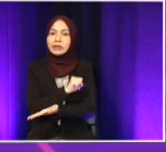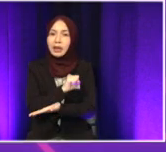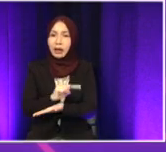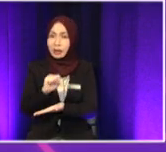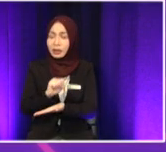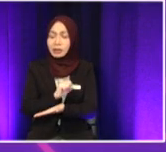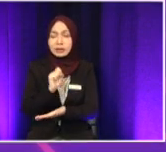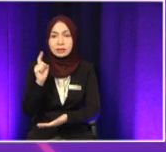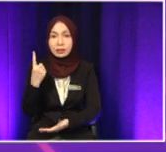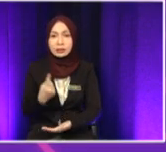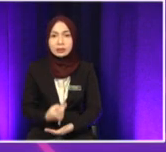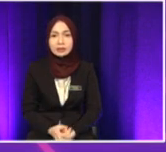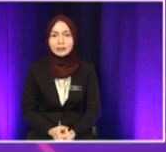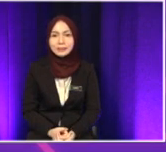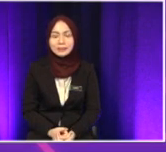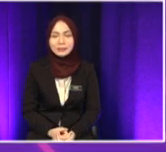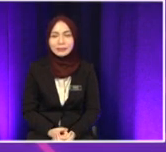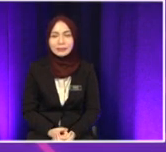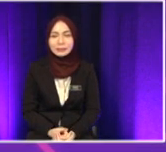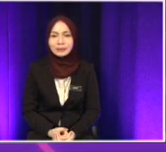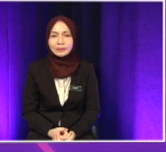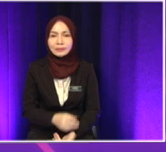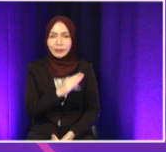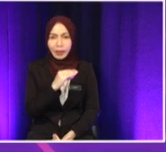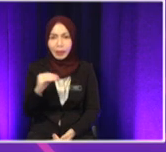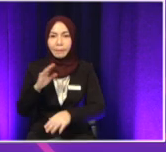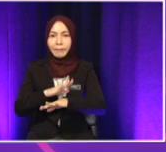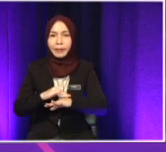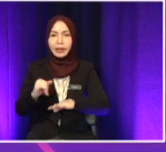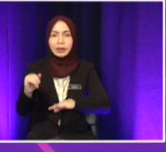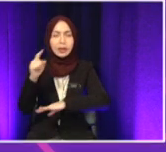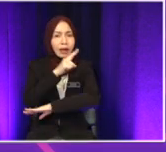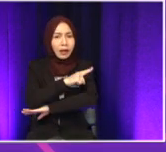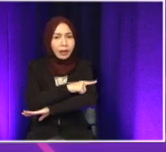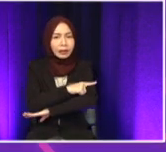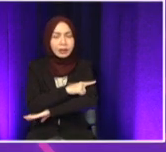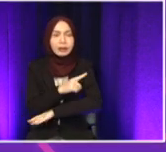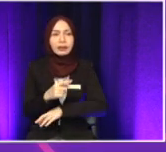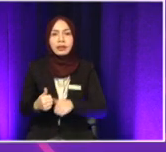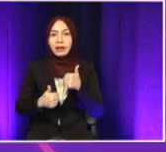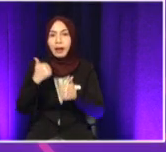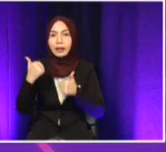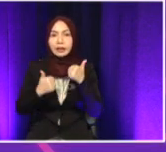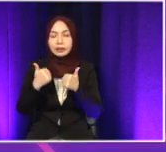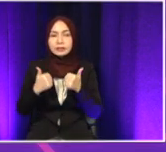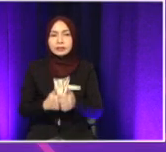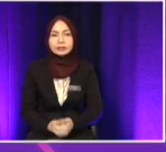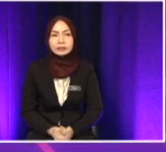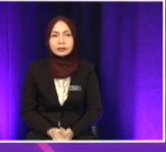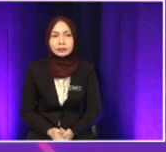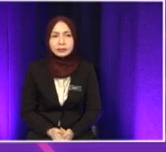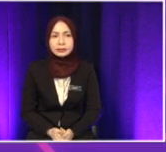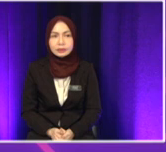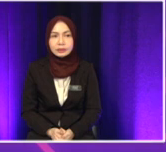di rumah Rasulullah Shallallahu alaihi wasallam dan pada hari raya Pule lalu Rasulullah Sallallahu Alaihi Wasallam bersabda